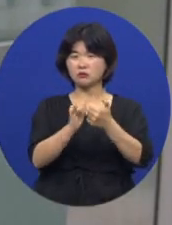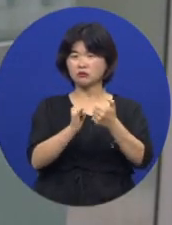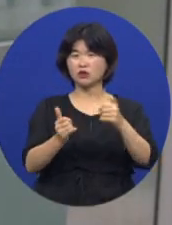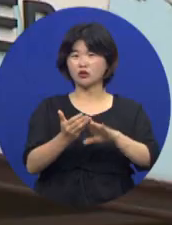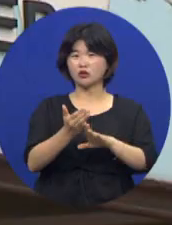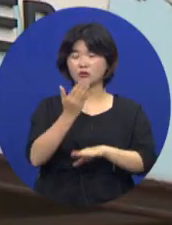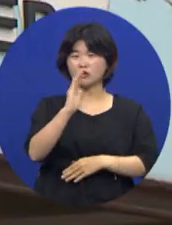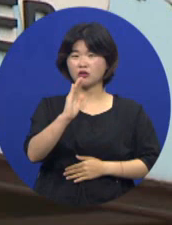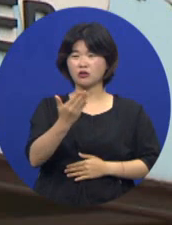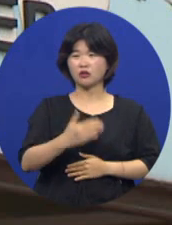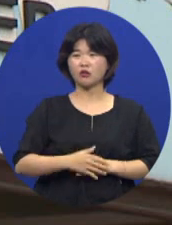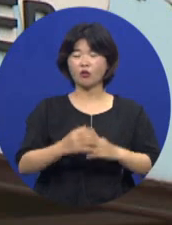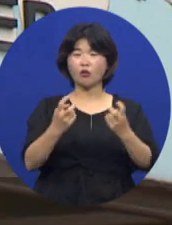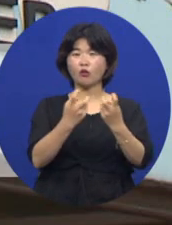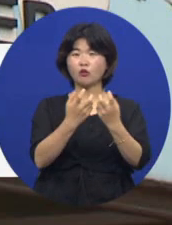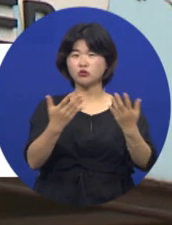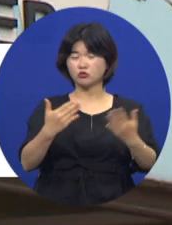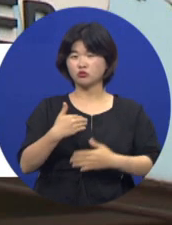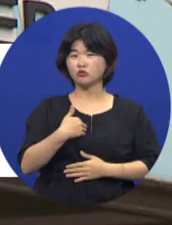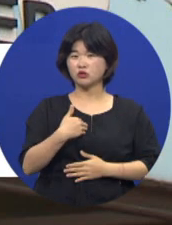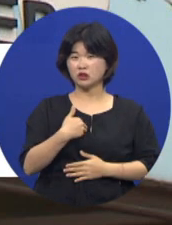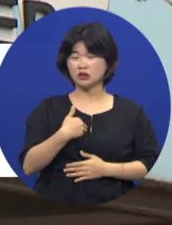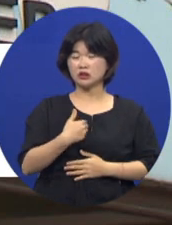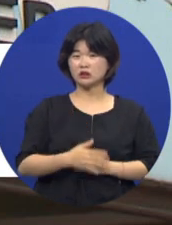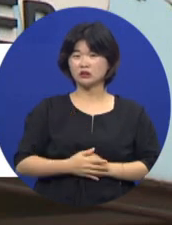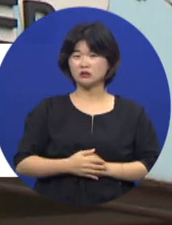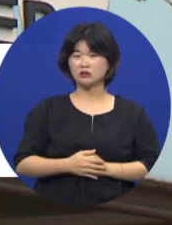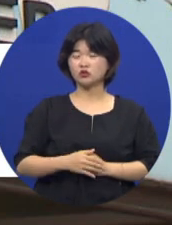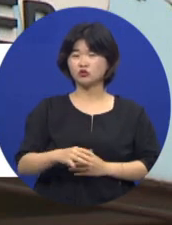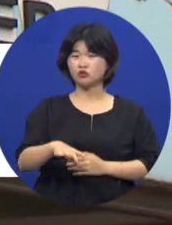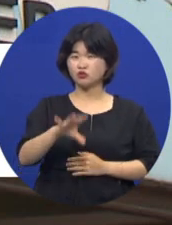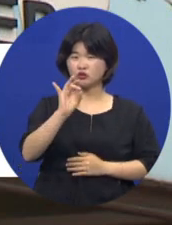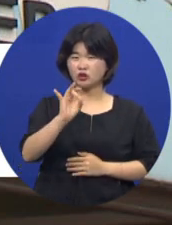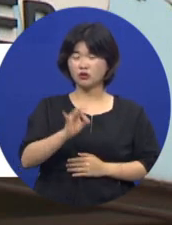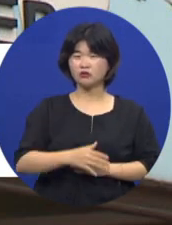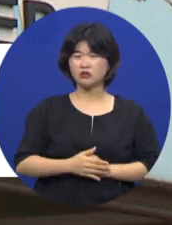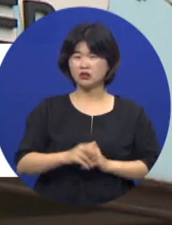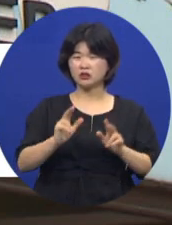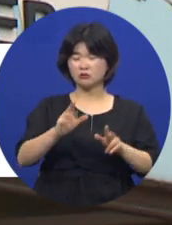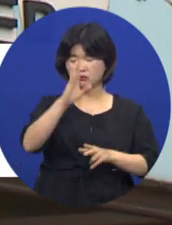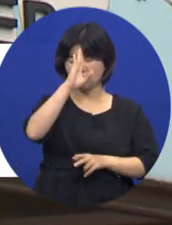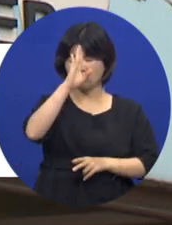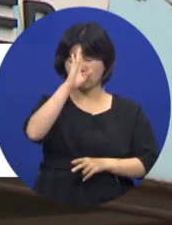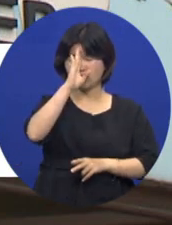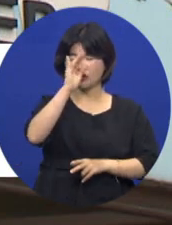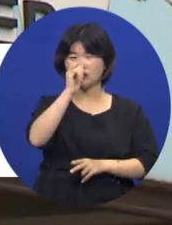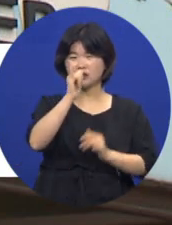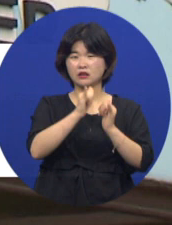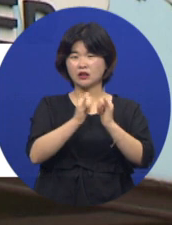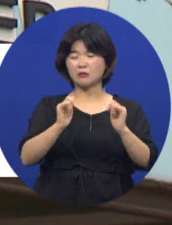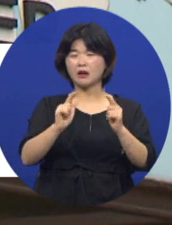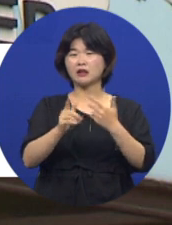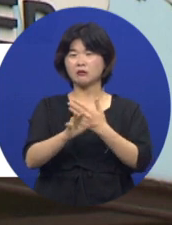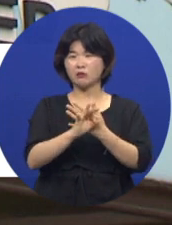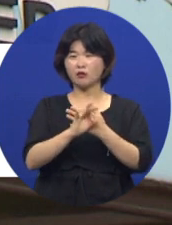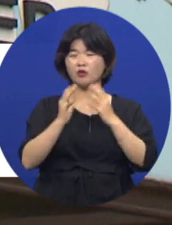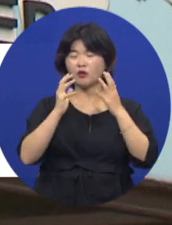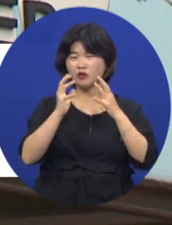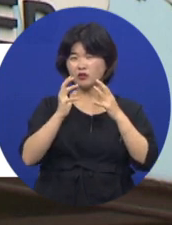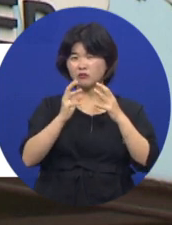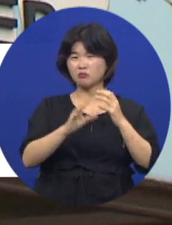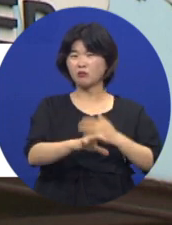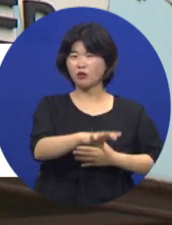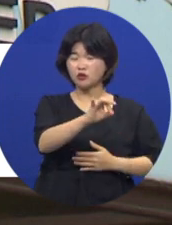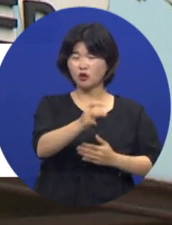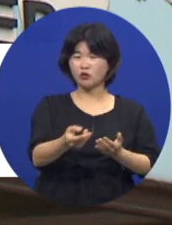넘습니다 어쩔 수 없이 저희가 어선 우비 조절해 있는 분도 아니면서 어린 애들 위주로